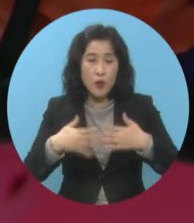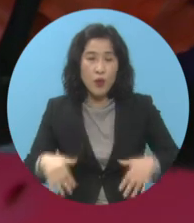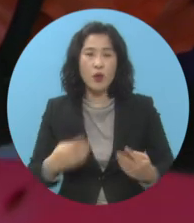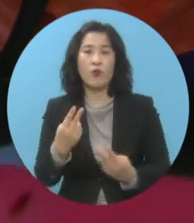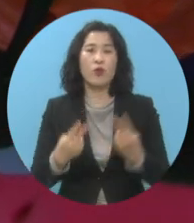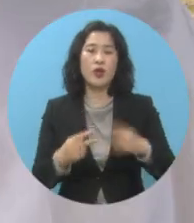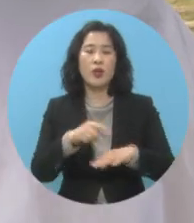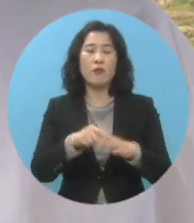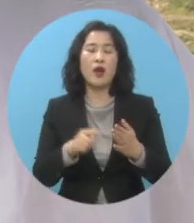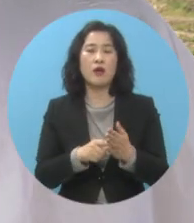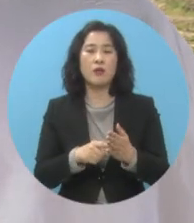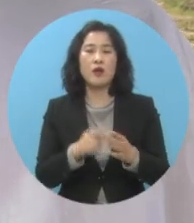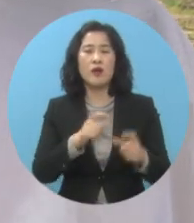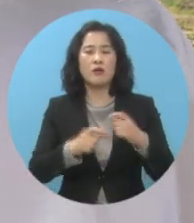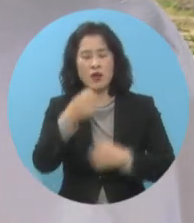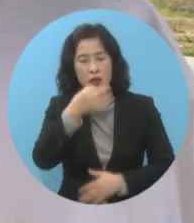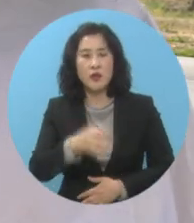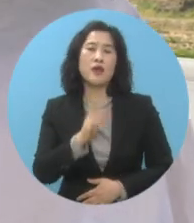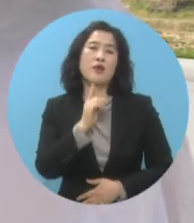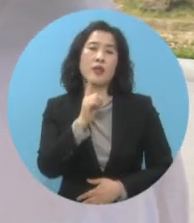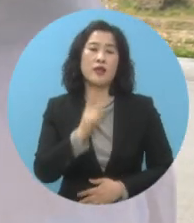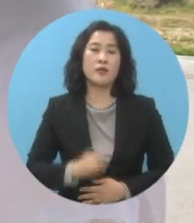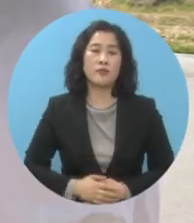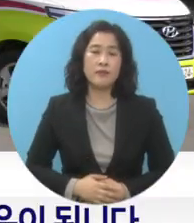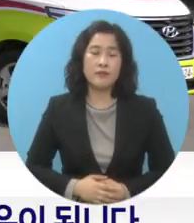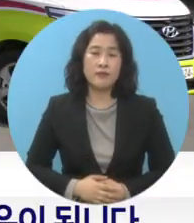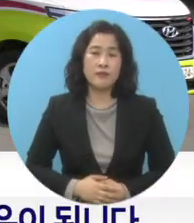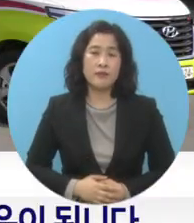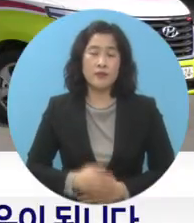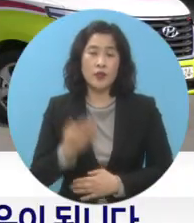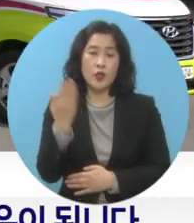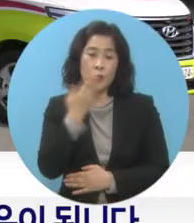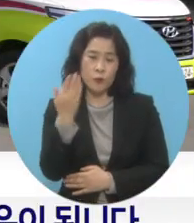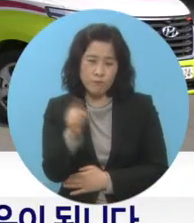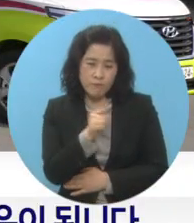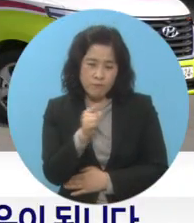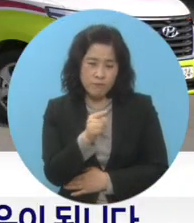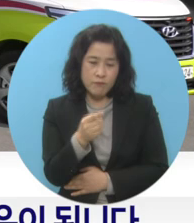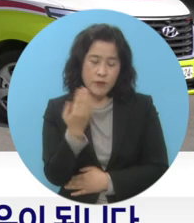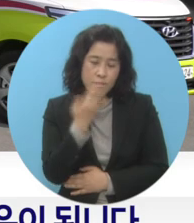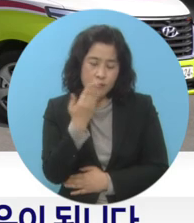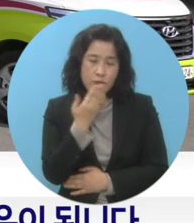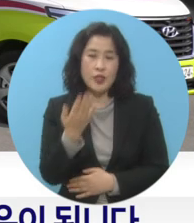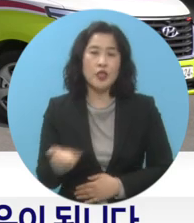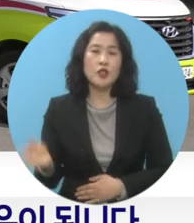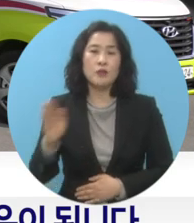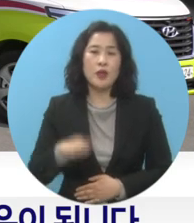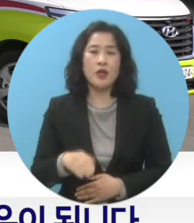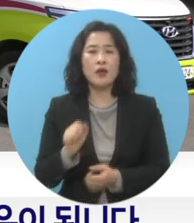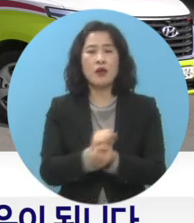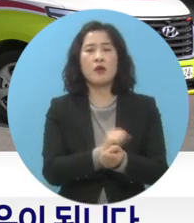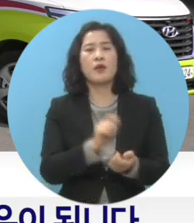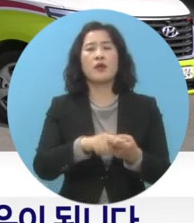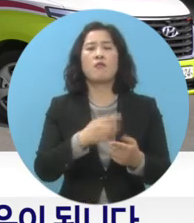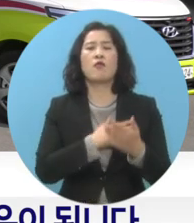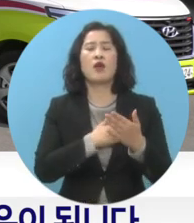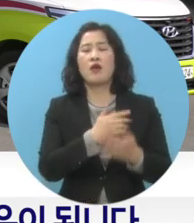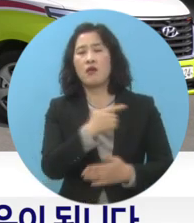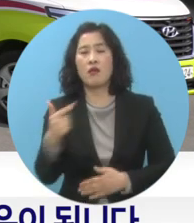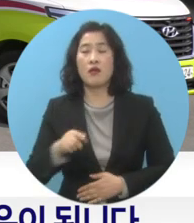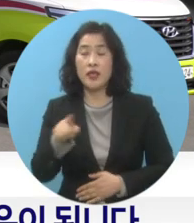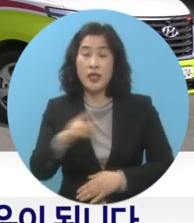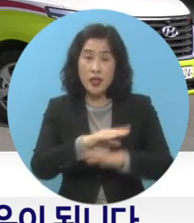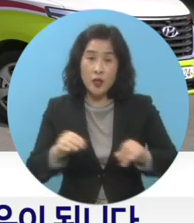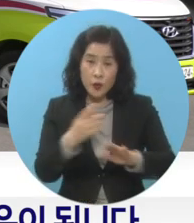피로감보다 정신적인 고통을 더 호소합니다. 소독을 철저히 하지만 감염에 대한 불안감이 있습니다.